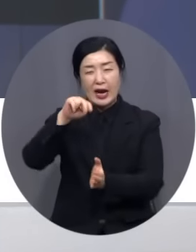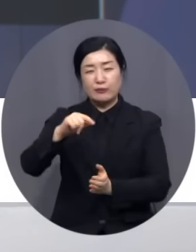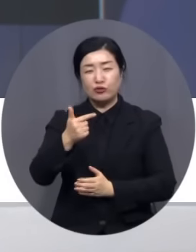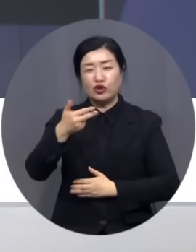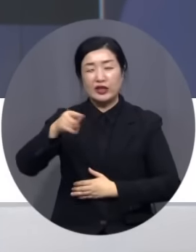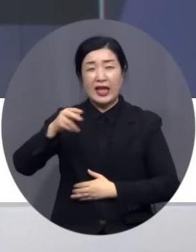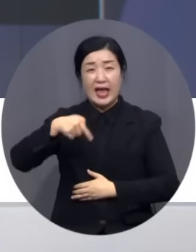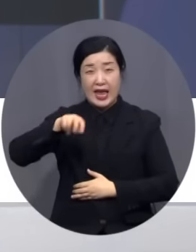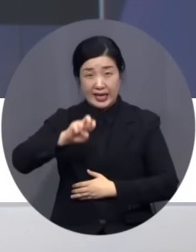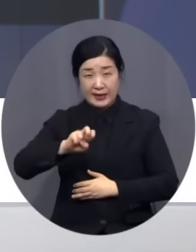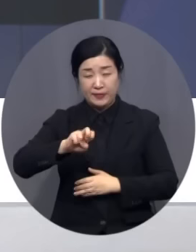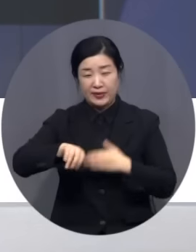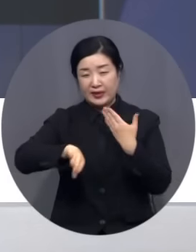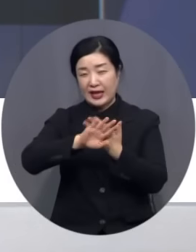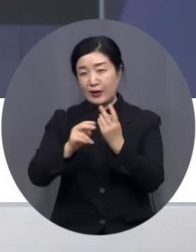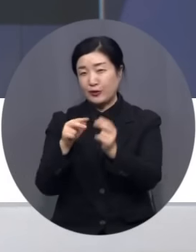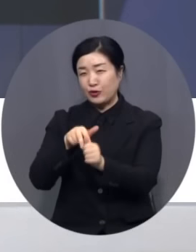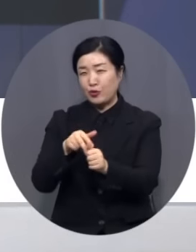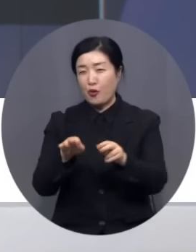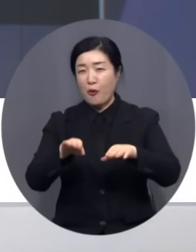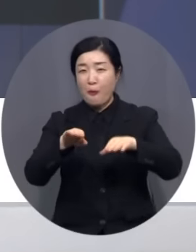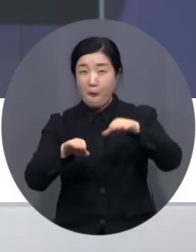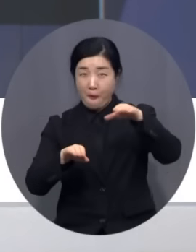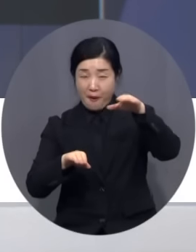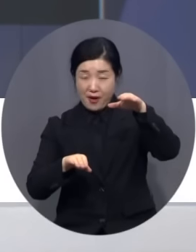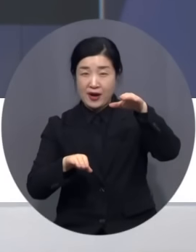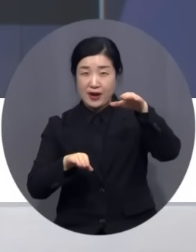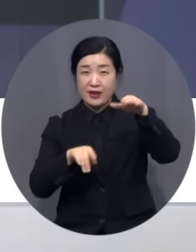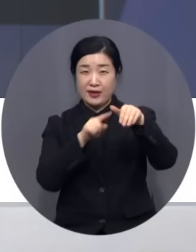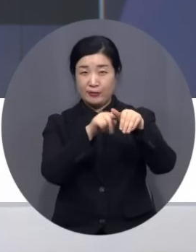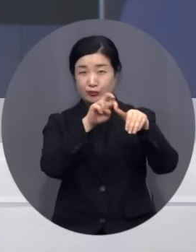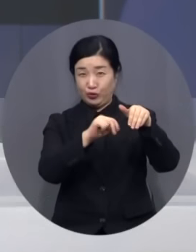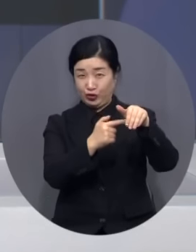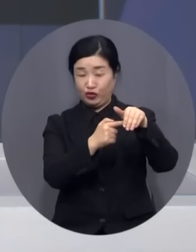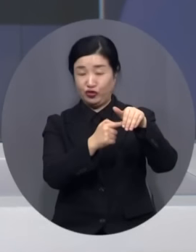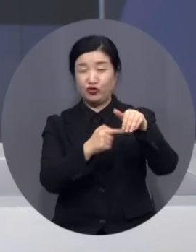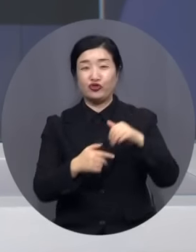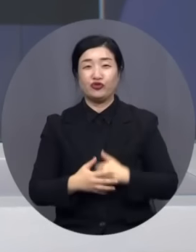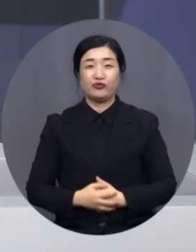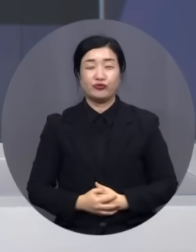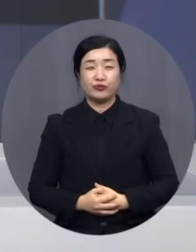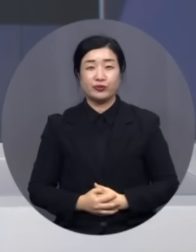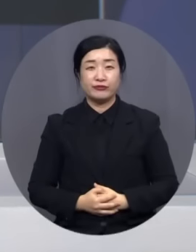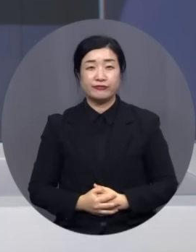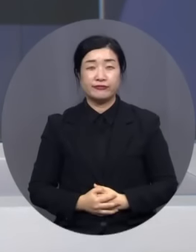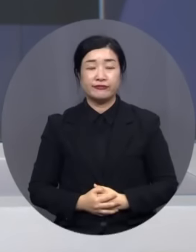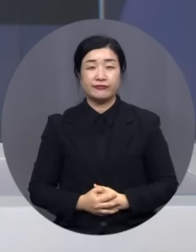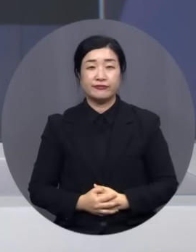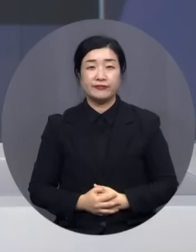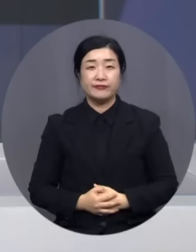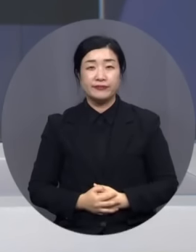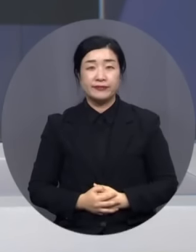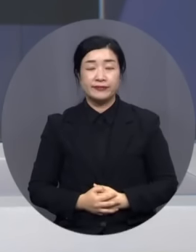보수 성향의 다른 후보들을 크게 앞서는 것으로 나타났습니다 조인호 기자가 보도합니다